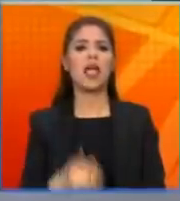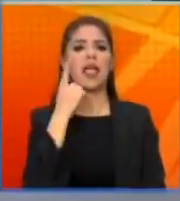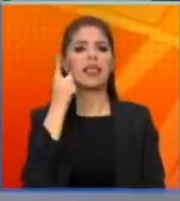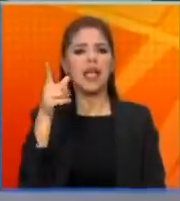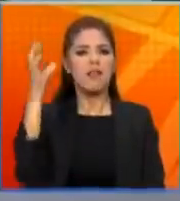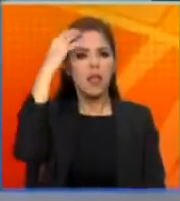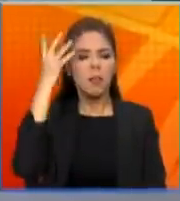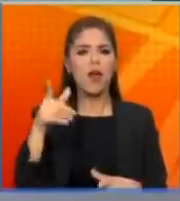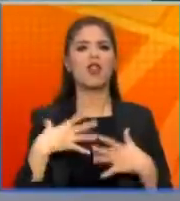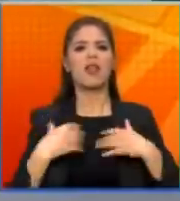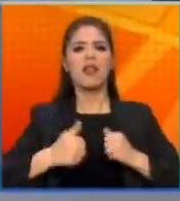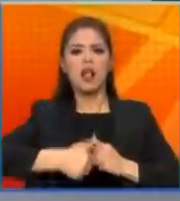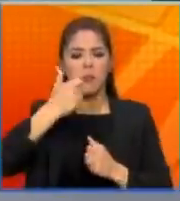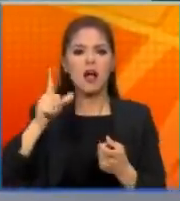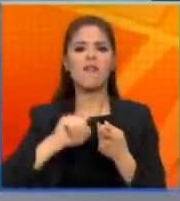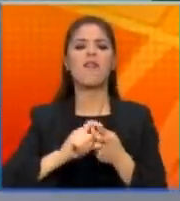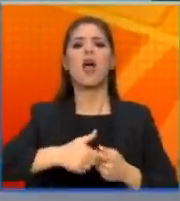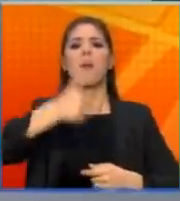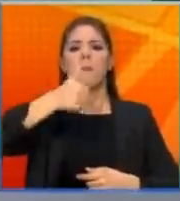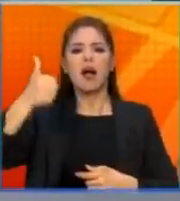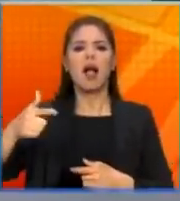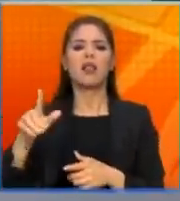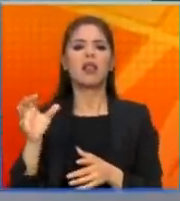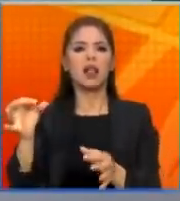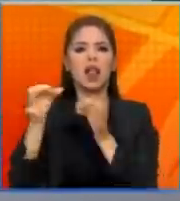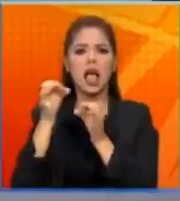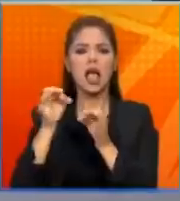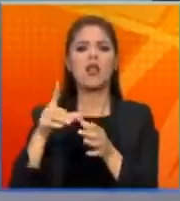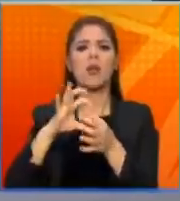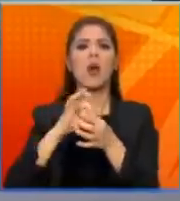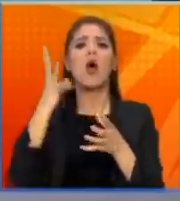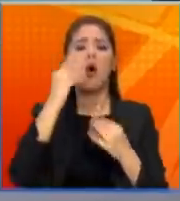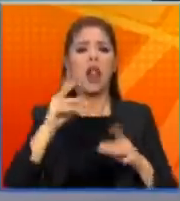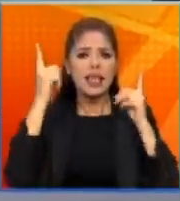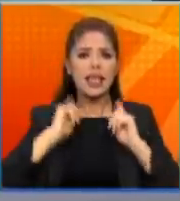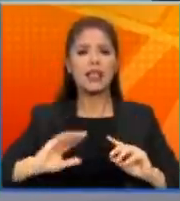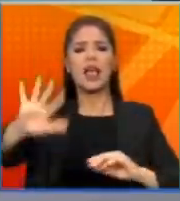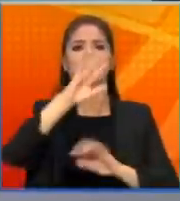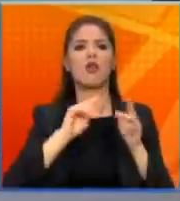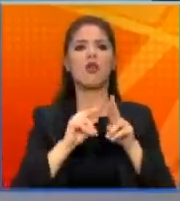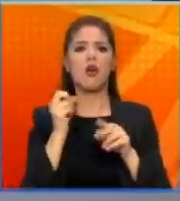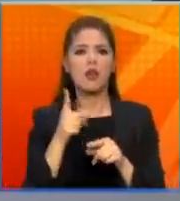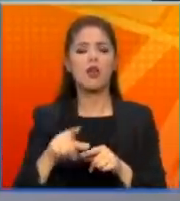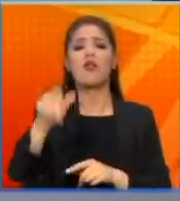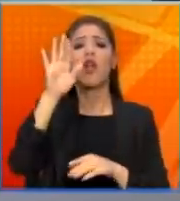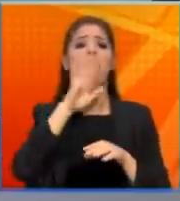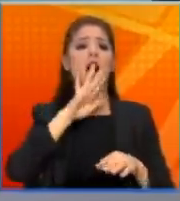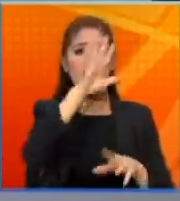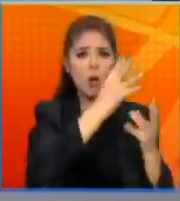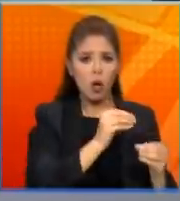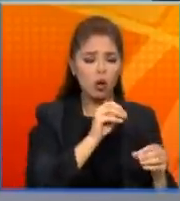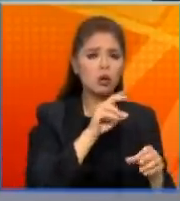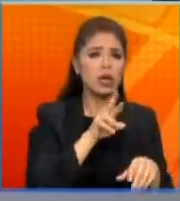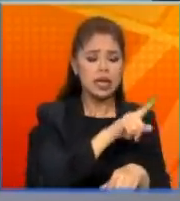Devlet kademesi, başta da Sağlık Bakanlığı ve bakanlıkla koordine halindeki tüm yetkililer koronavirüsün Avrupa'da olduğu gibi Türkiye'de de